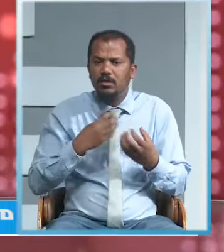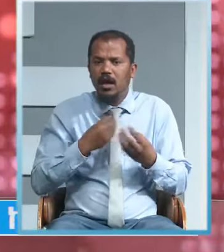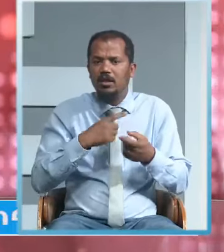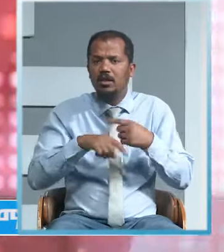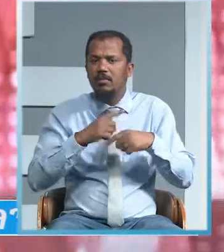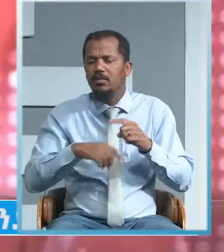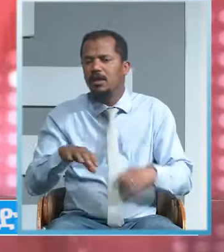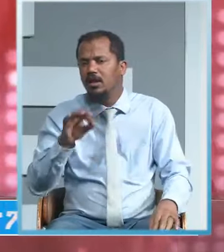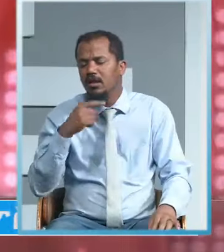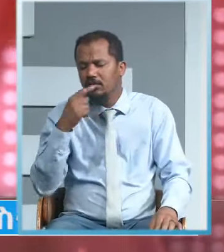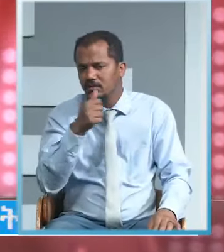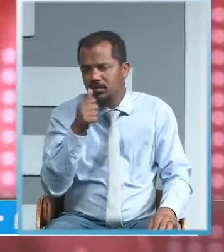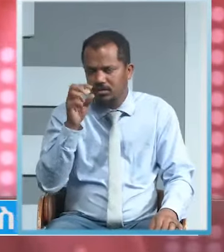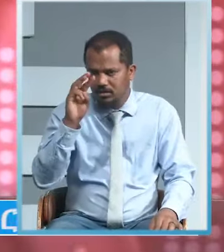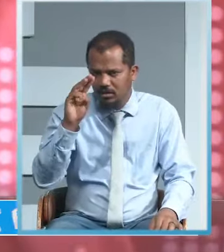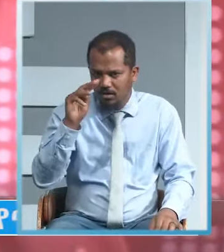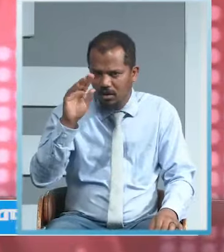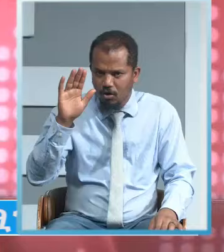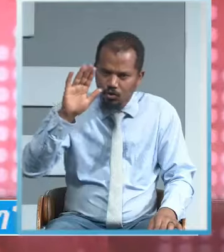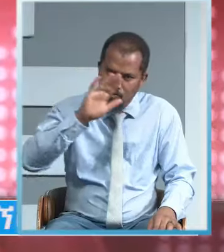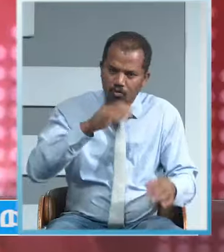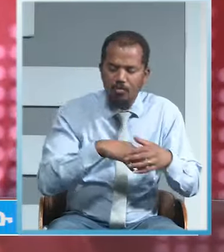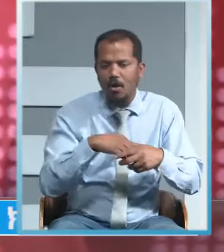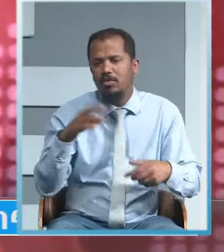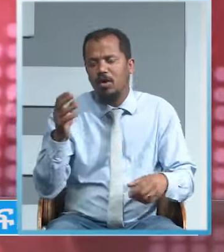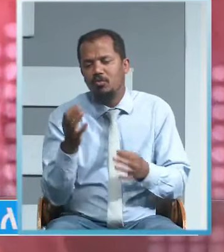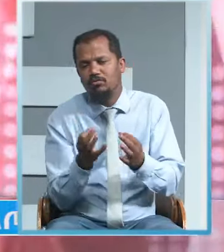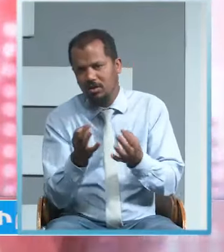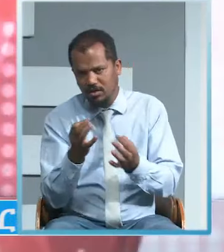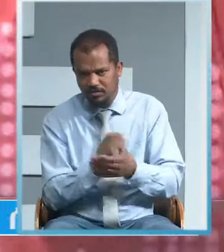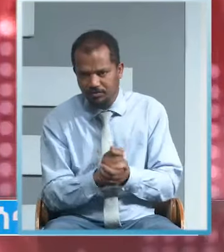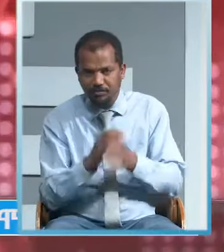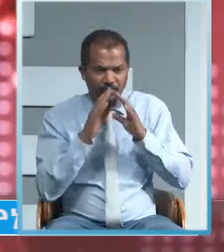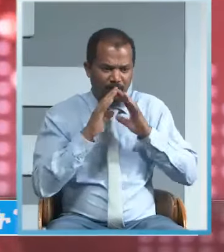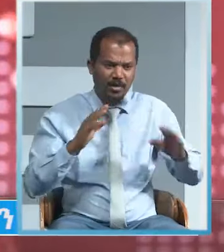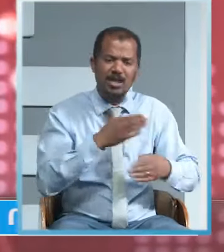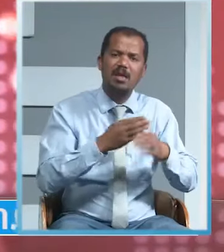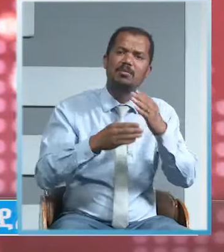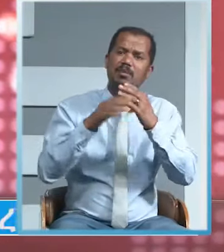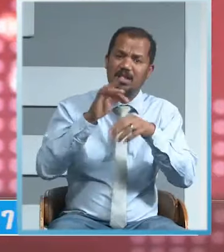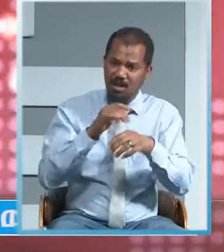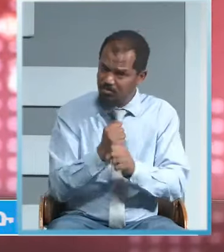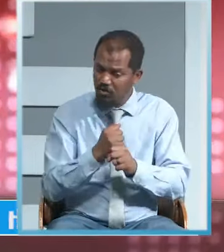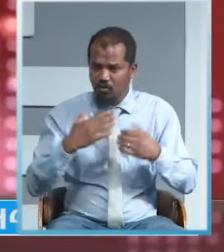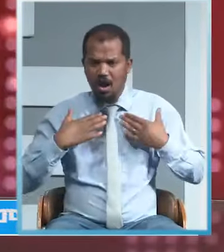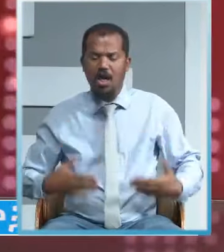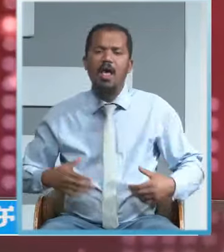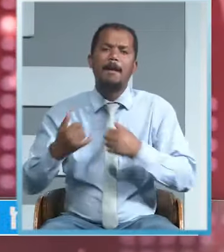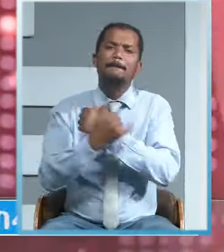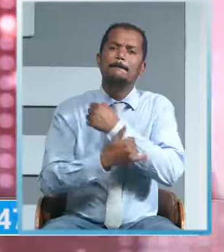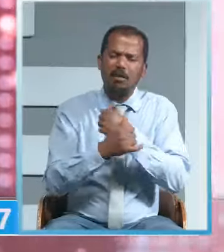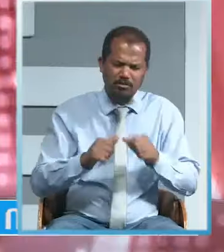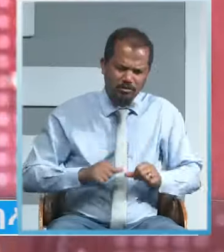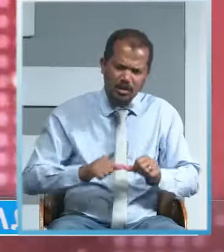እያሳደረ ይገኛል ብሏል ኢሰመጉ ባወጣው መግለጫ። በሰላም ግንባታ ላይ የሚሰሩ አካላት በሀገሪቱ